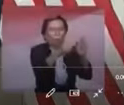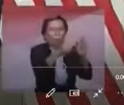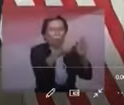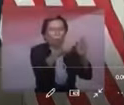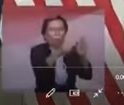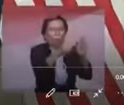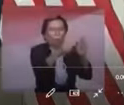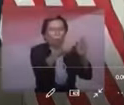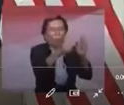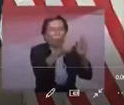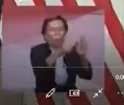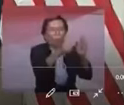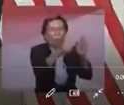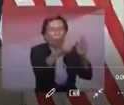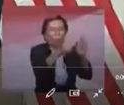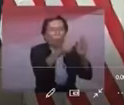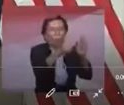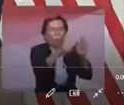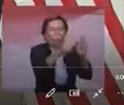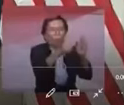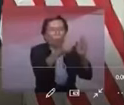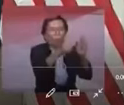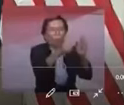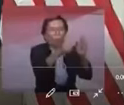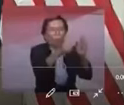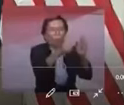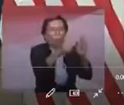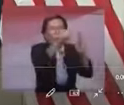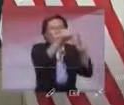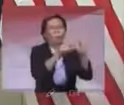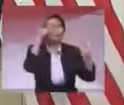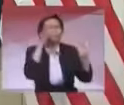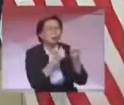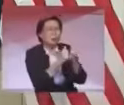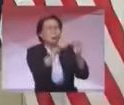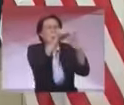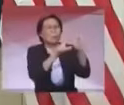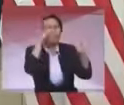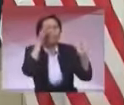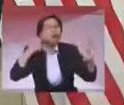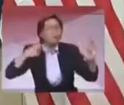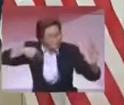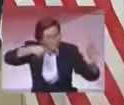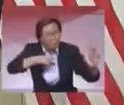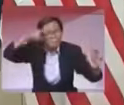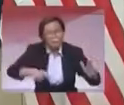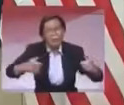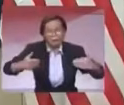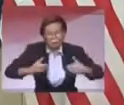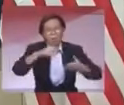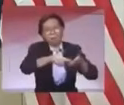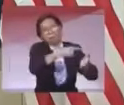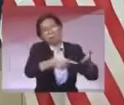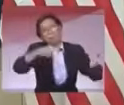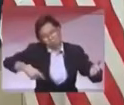there is the will of the federal constitution? Maka kita terpaksa mengadakan